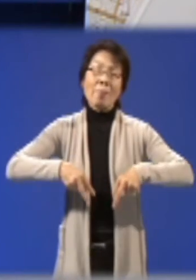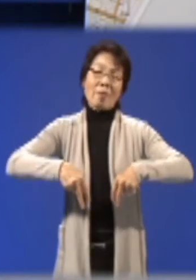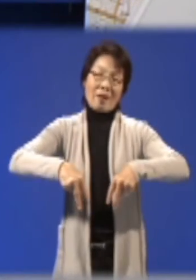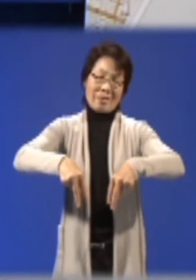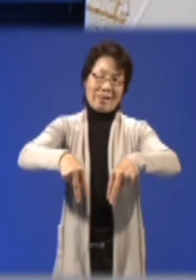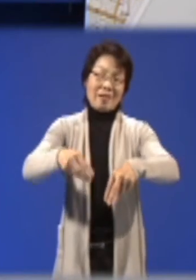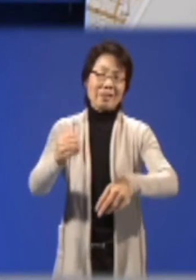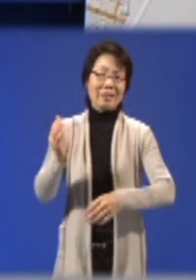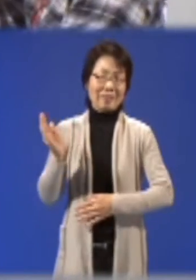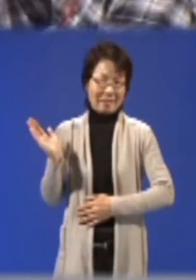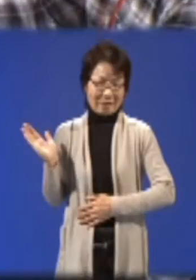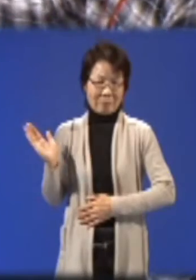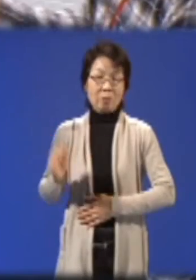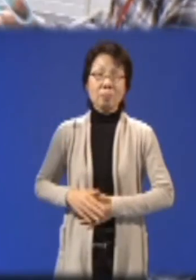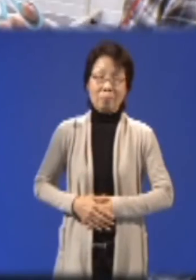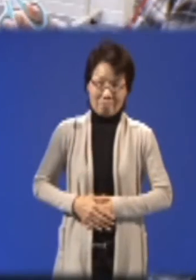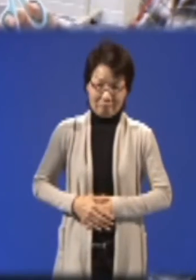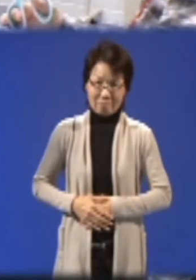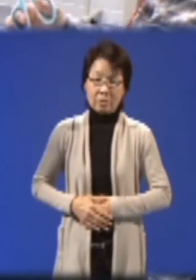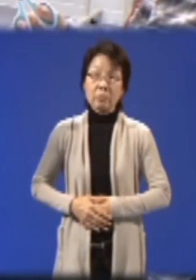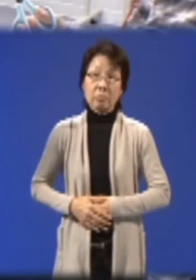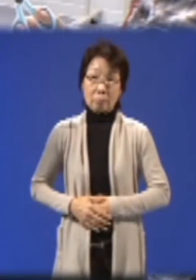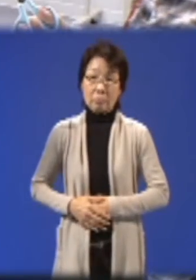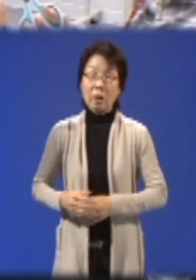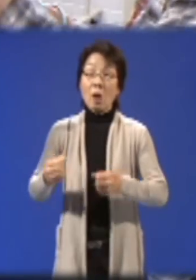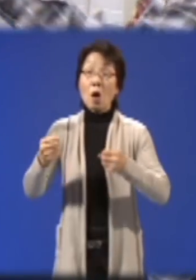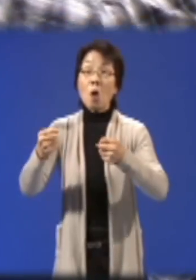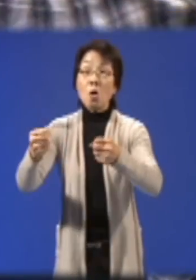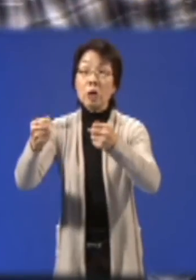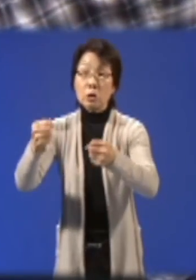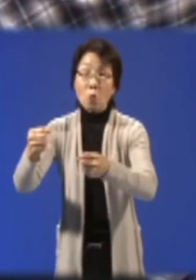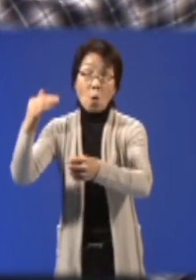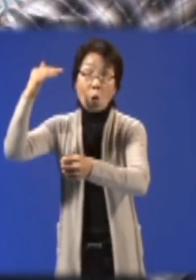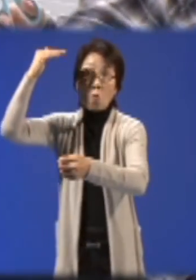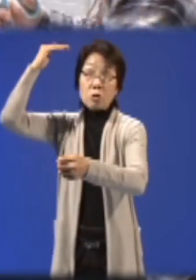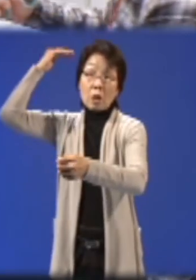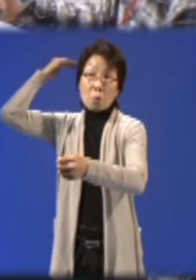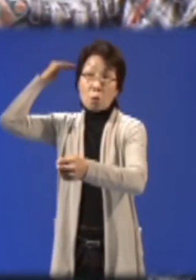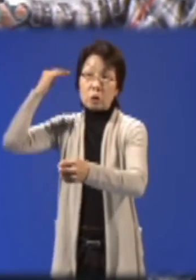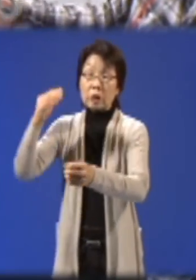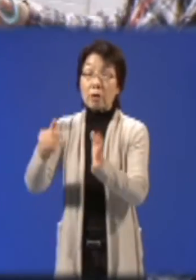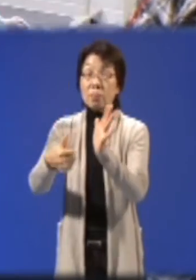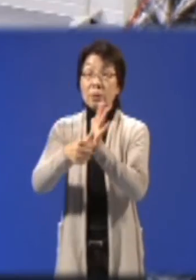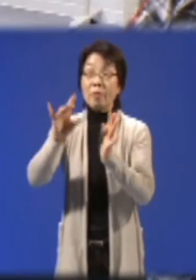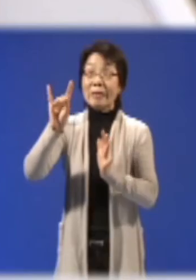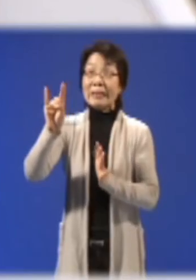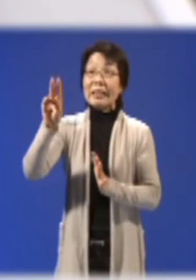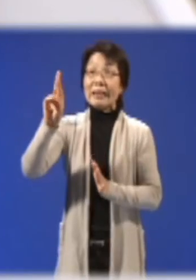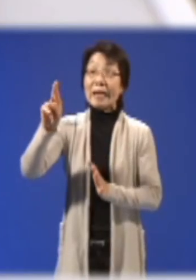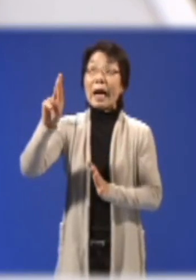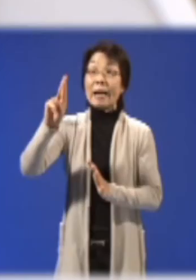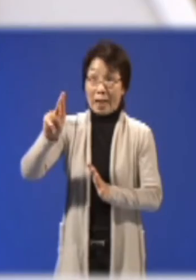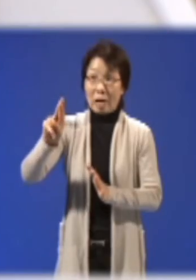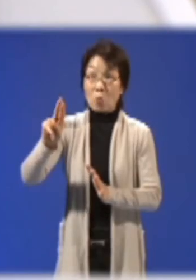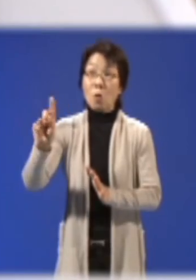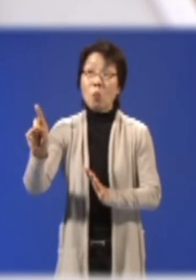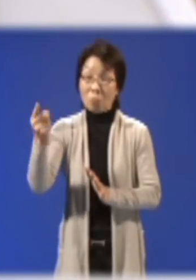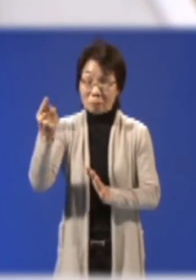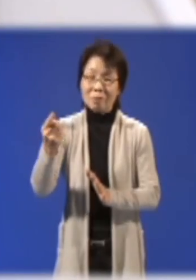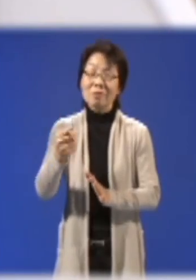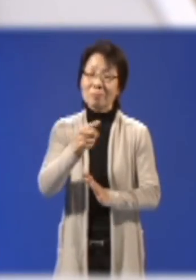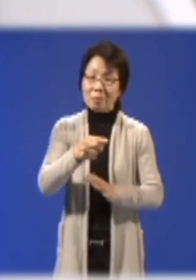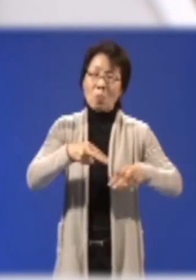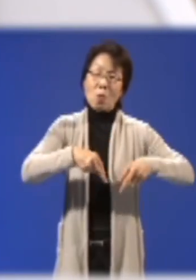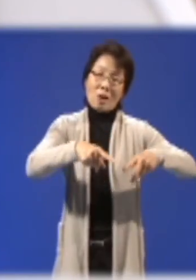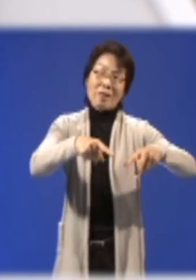さんです。天文ボランティアは移動天文車キララ号の導入に合わせた平成